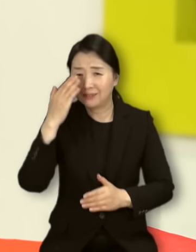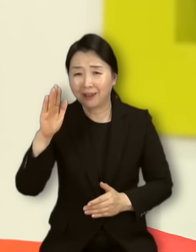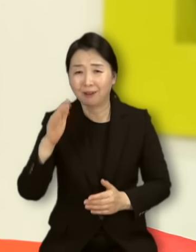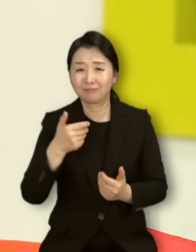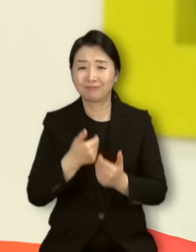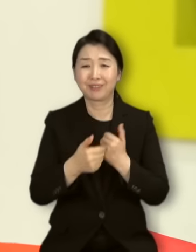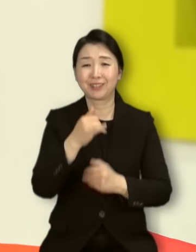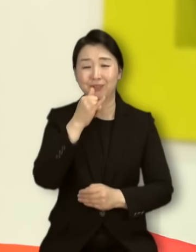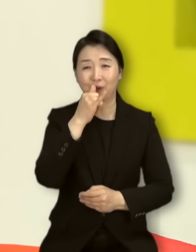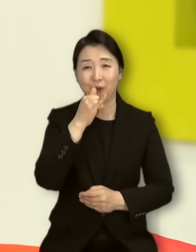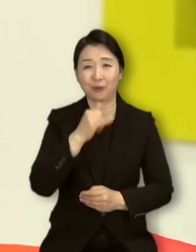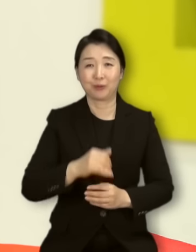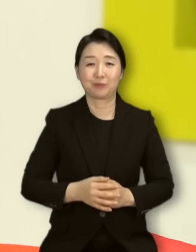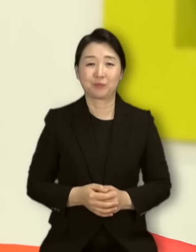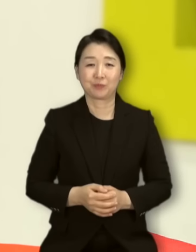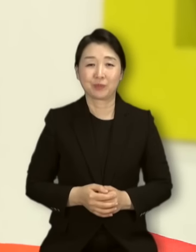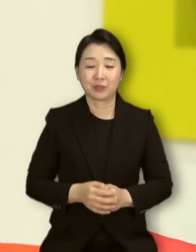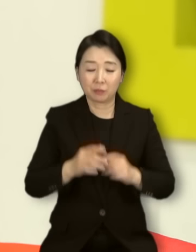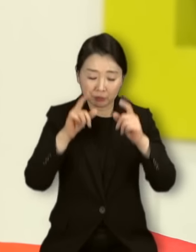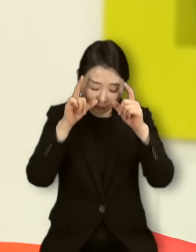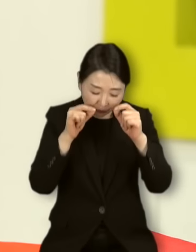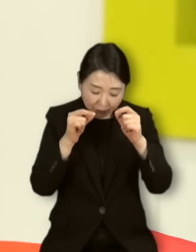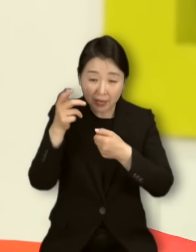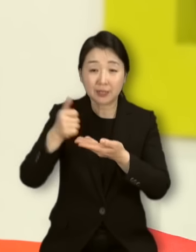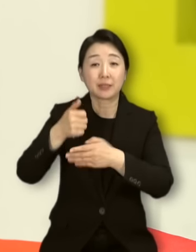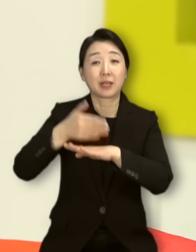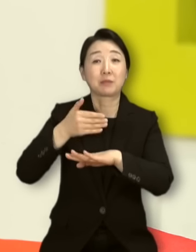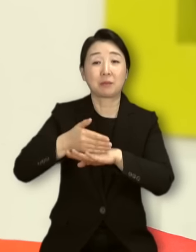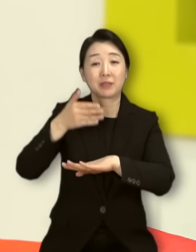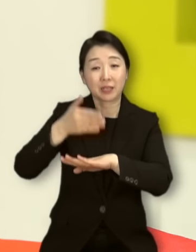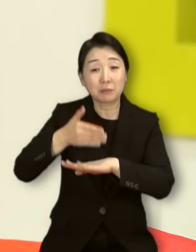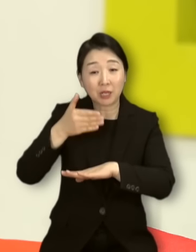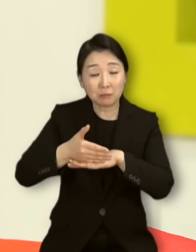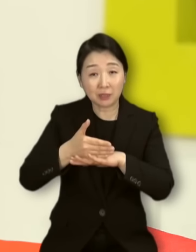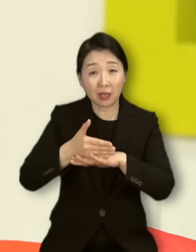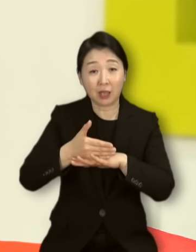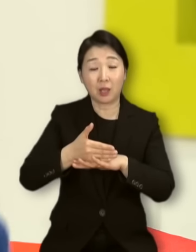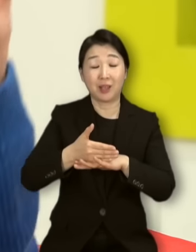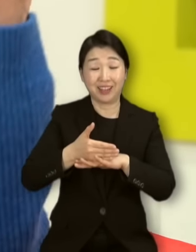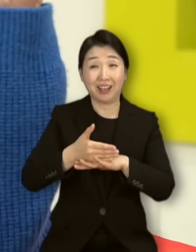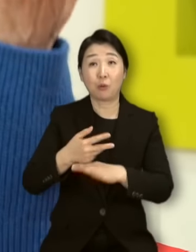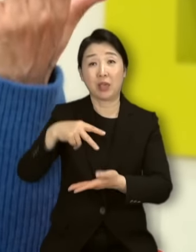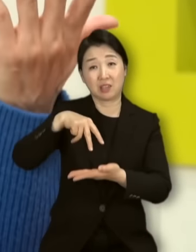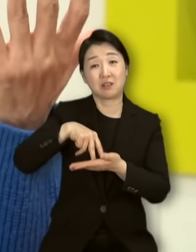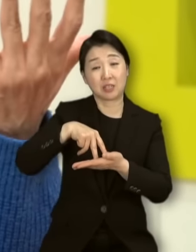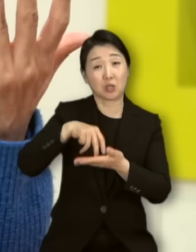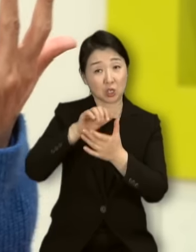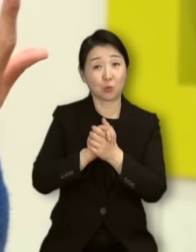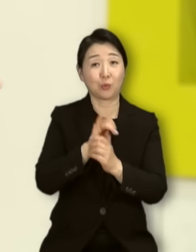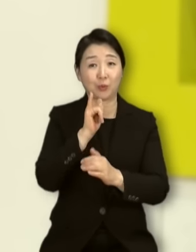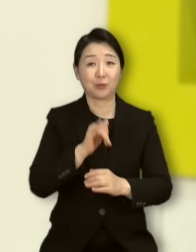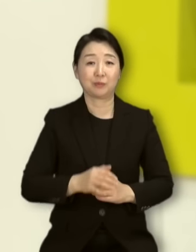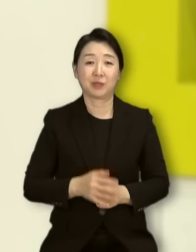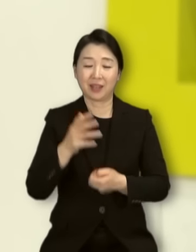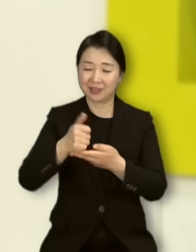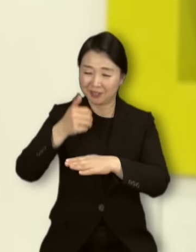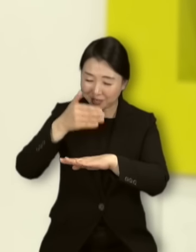낯설기도 하고 그래서 그냥 감고서 하나님 감사합니다 감사합니다이 일어나서 하는 기도였고 예